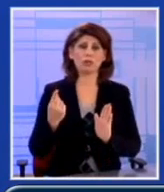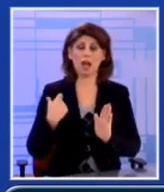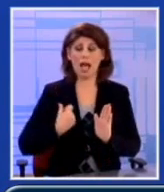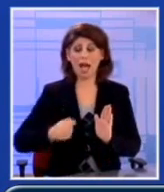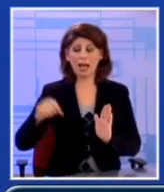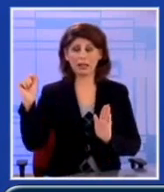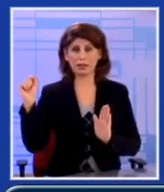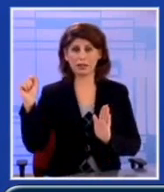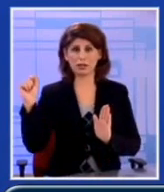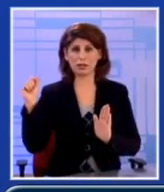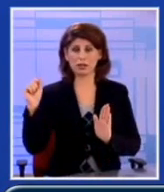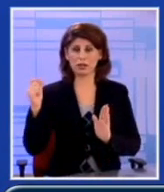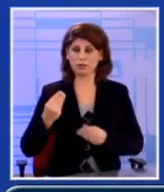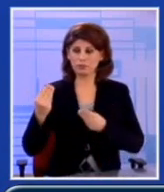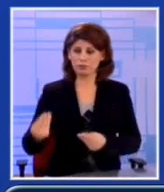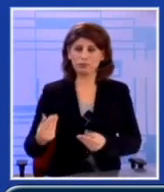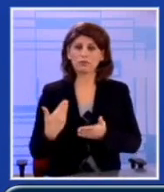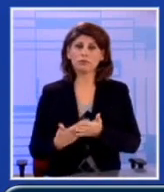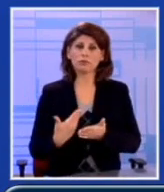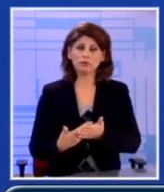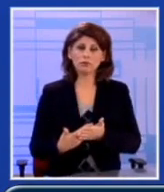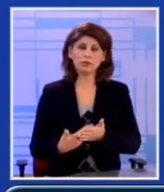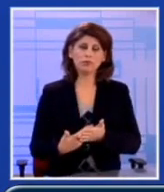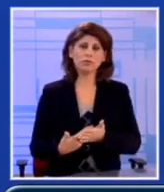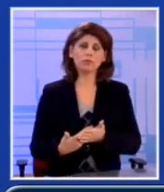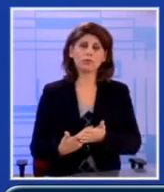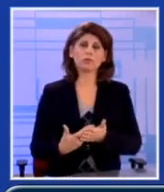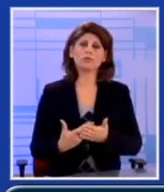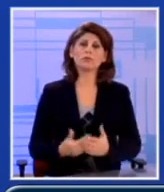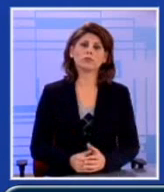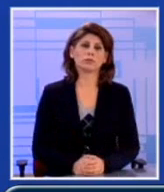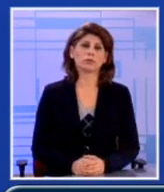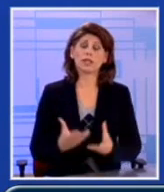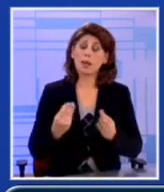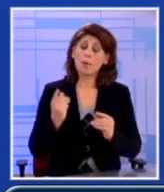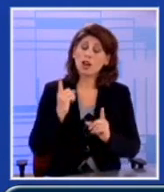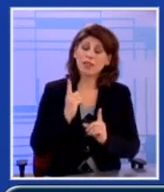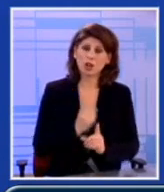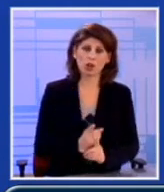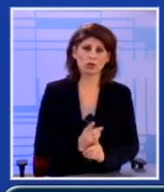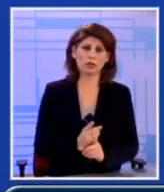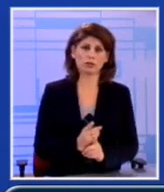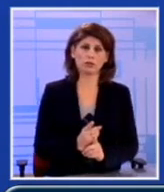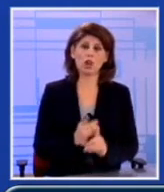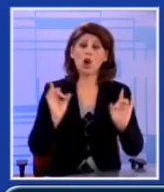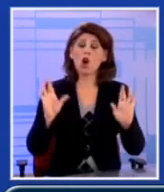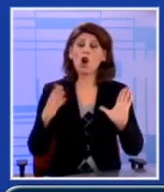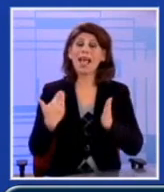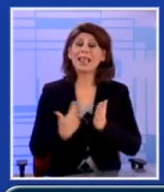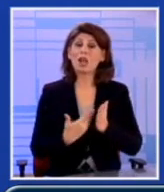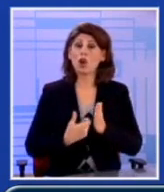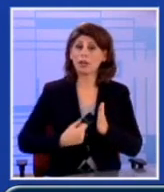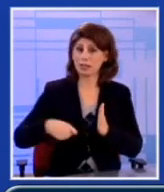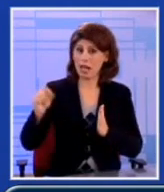άρνηση χορήγησης άδειας και πολύ ειδικότερα η ανετιολόγητη